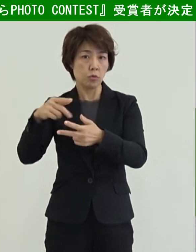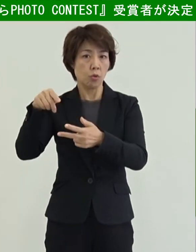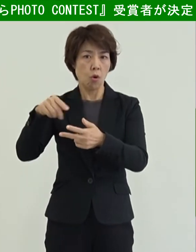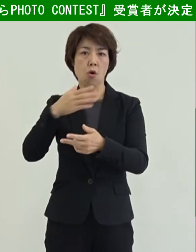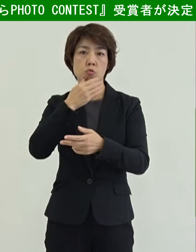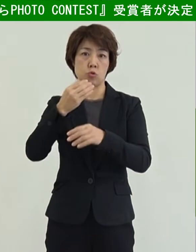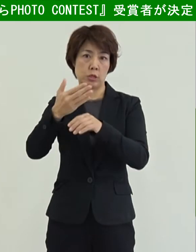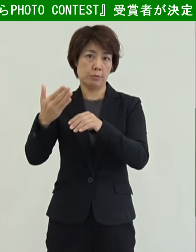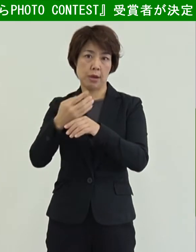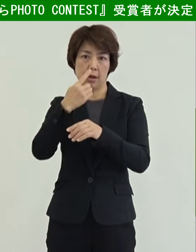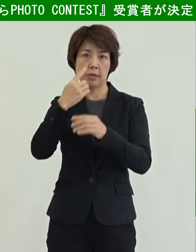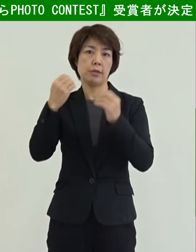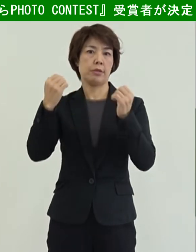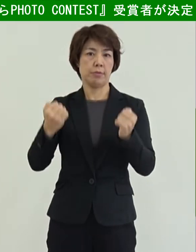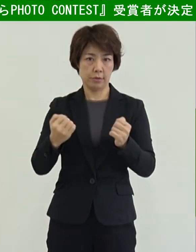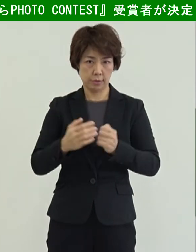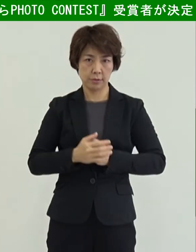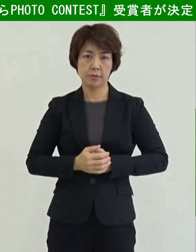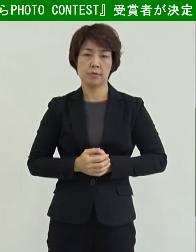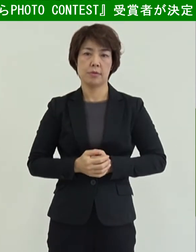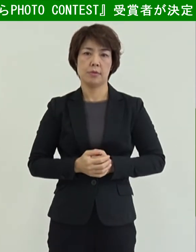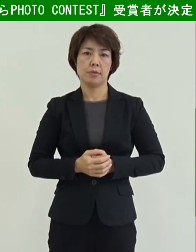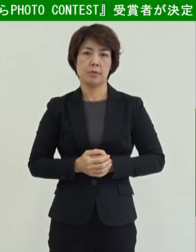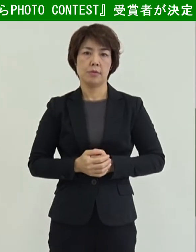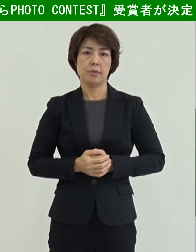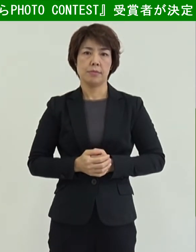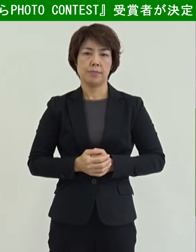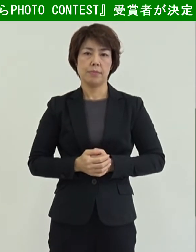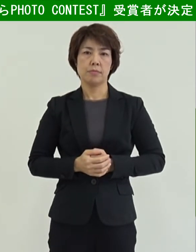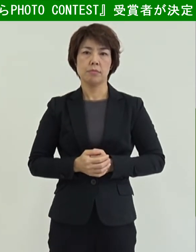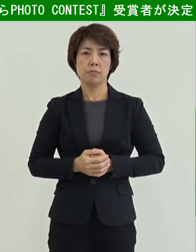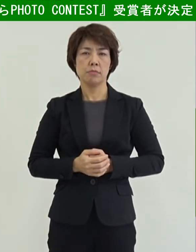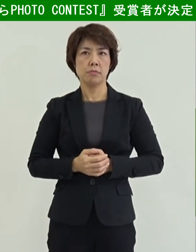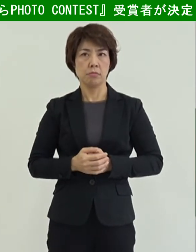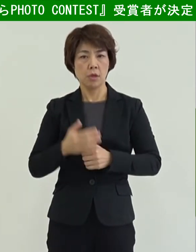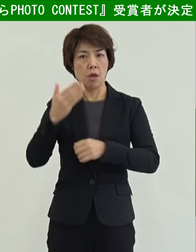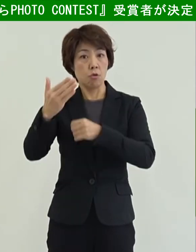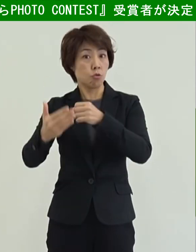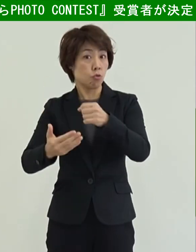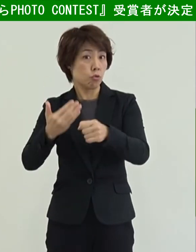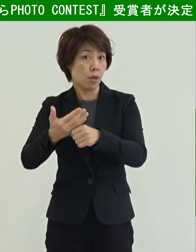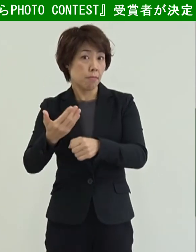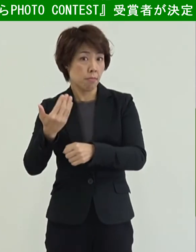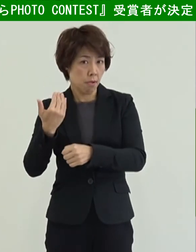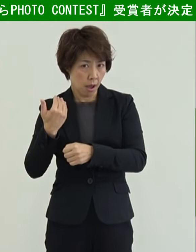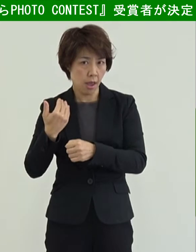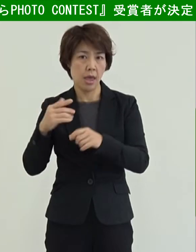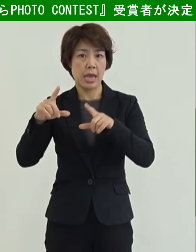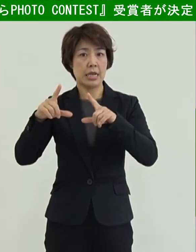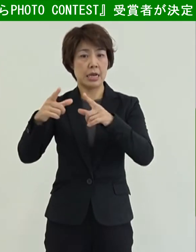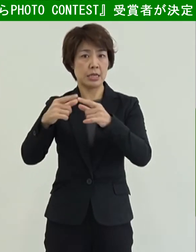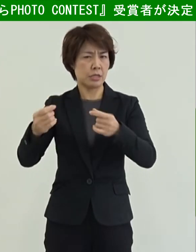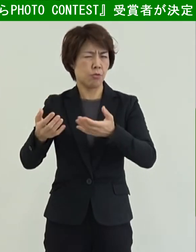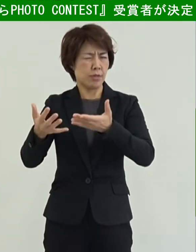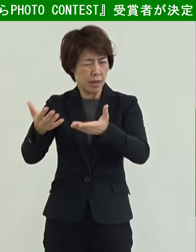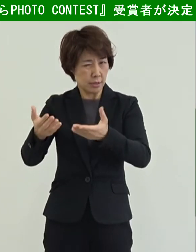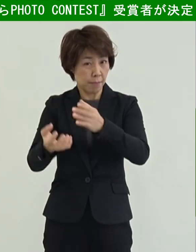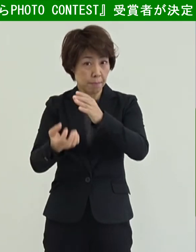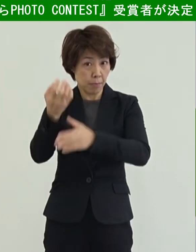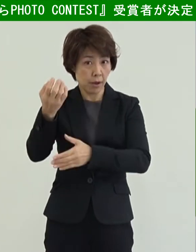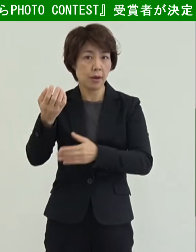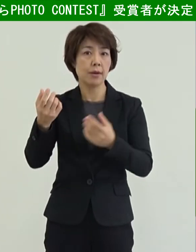県に住んでおりますあの10年前ですね9年前東日本大震災が起きてから